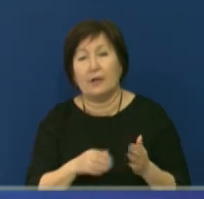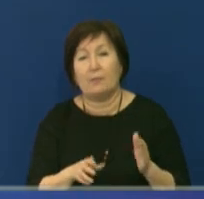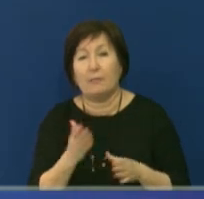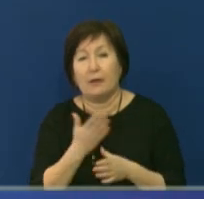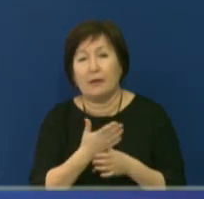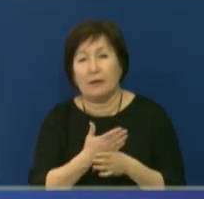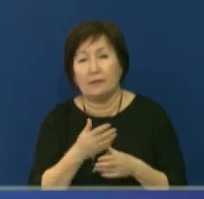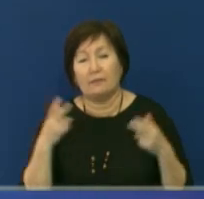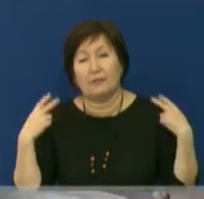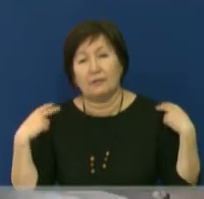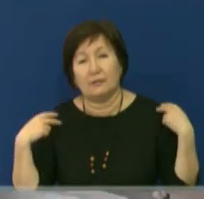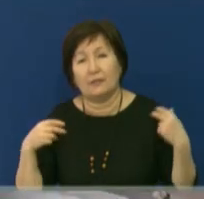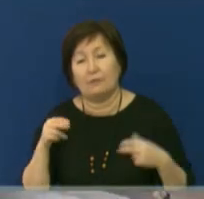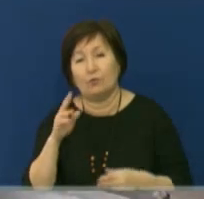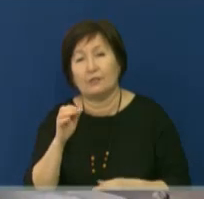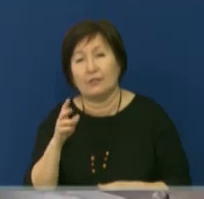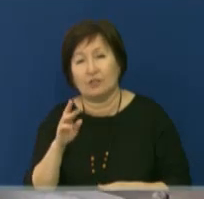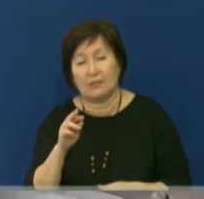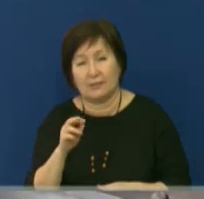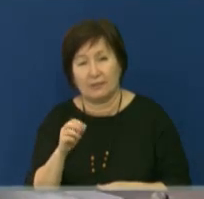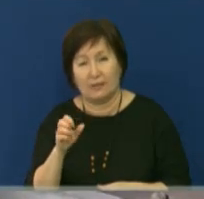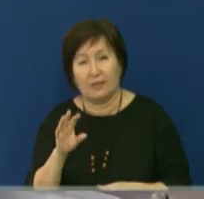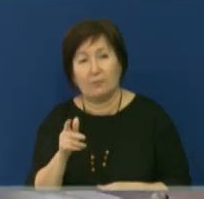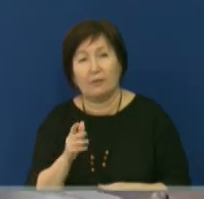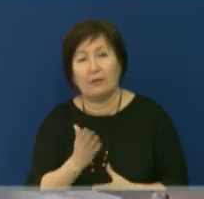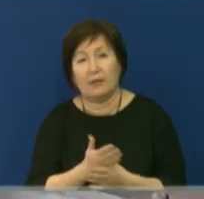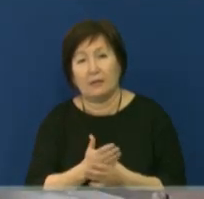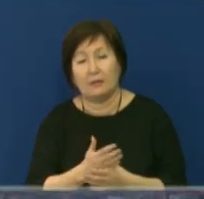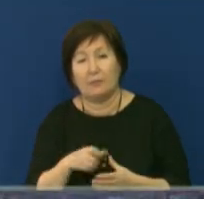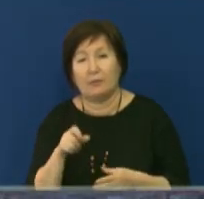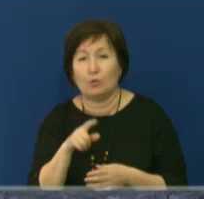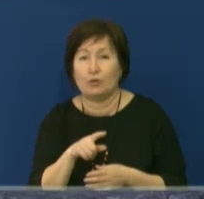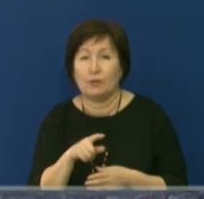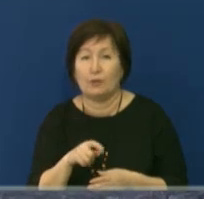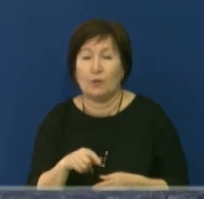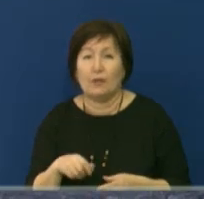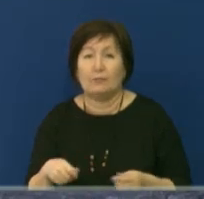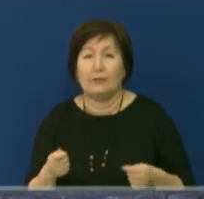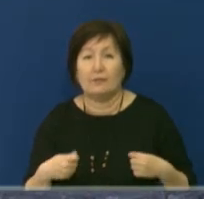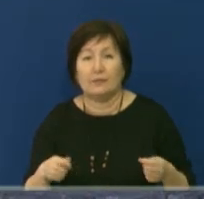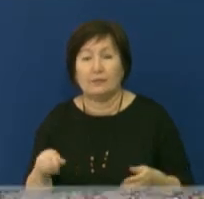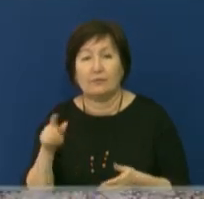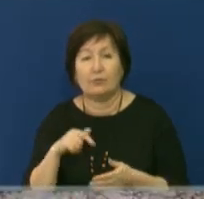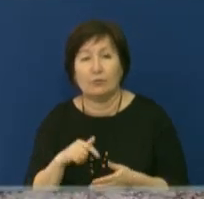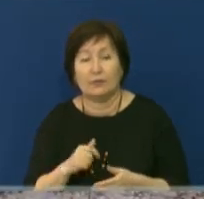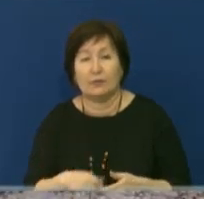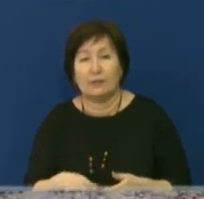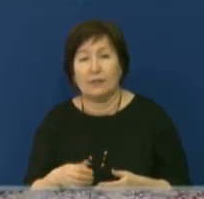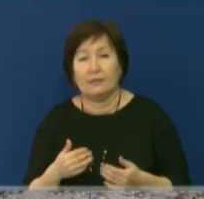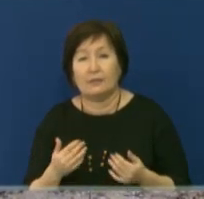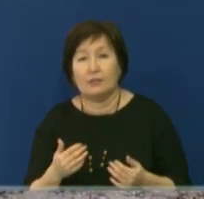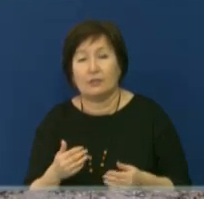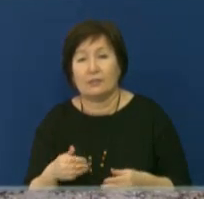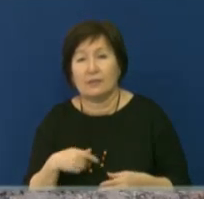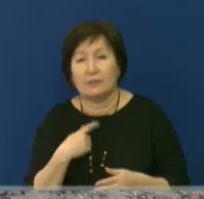қызметшілері атсалысты. Биыл Семей көшелерінде оң жақ бұрылыстар салынып, бірқатар жолдар кеңейтілген болатын. Аталған